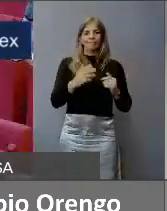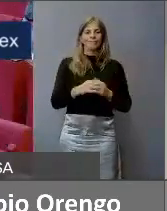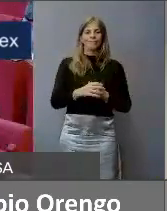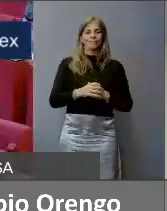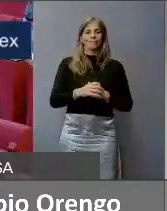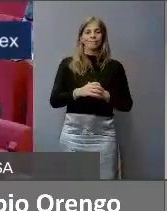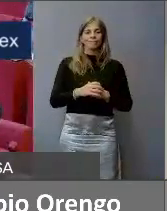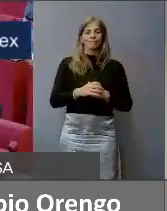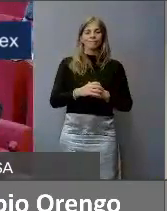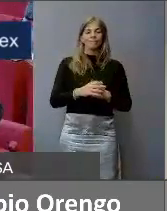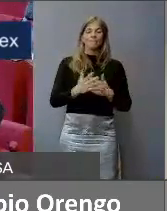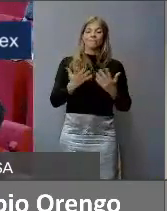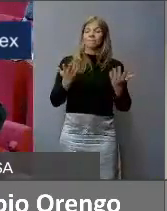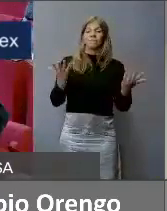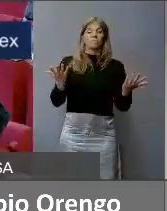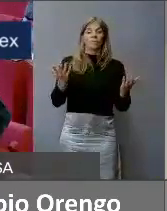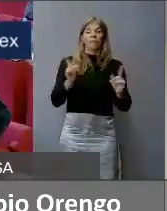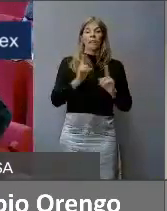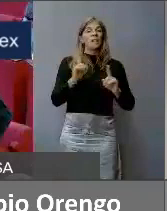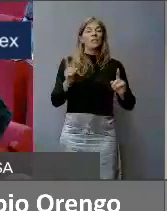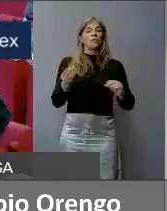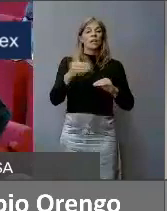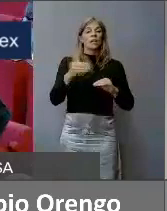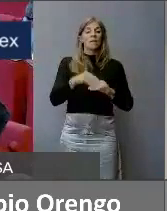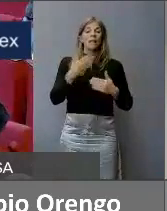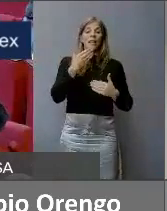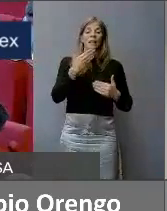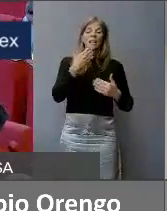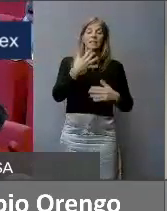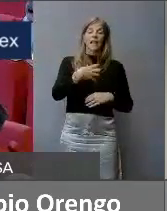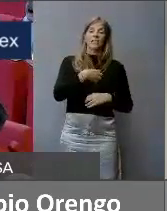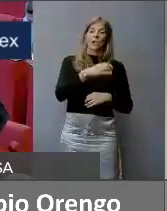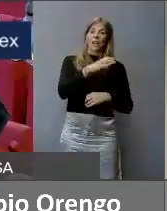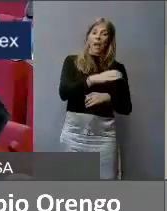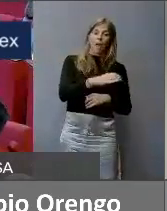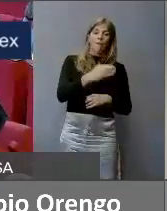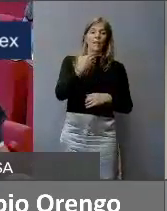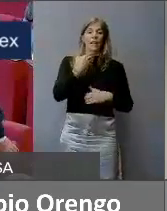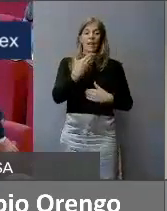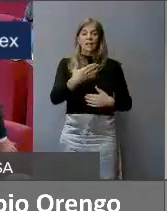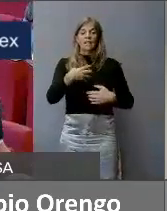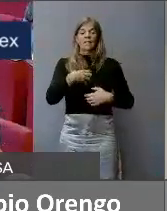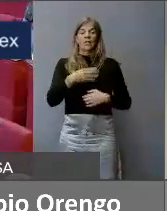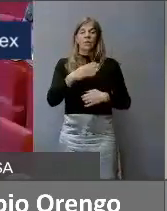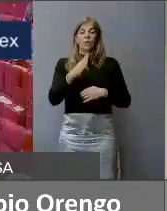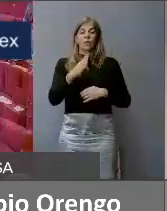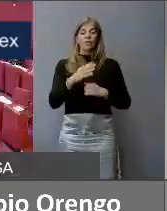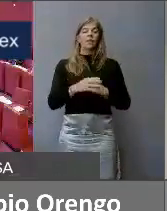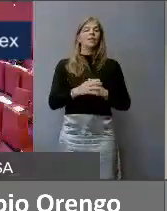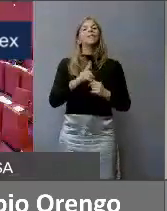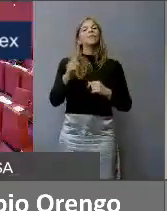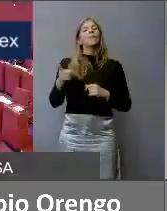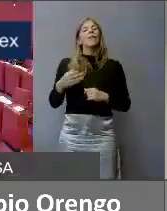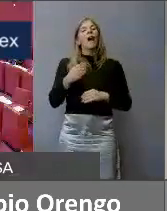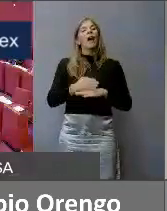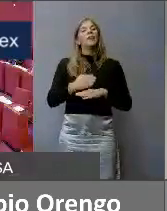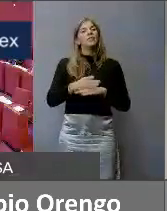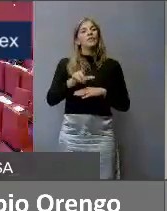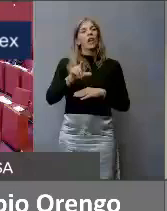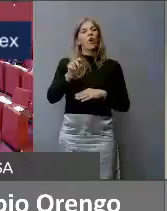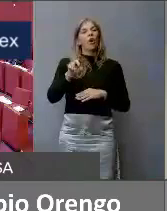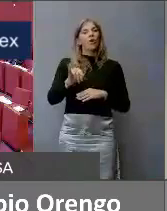considerano niente nessuna replica se non quella di ringraziare l'assessore campana era l'assessore mordini grazie consigliera lodi